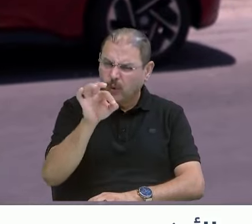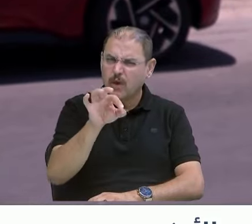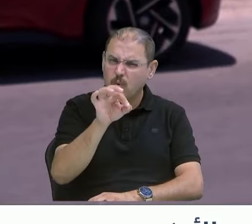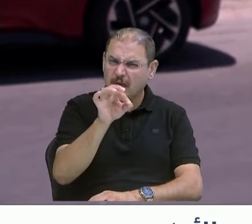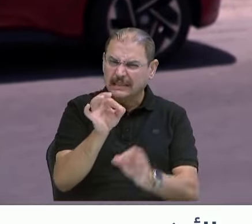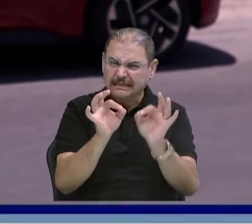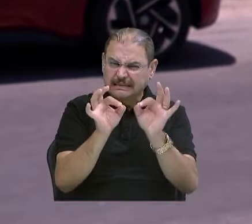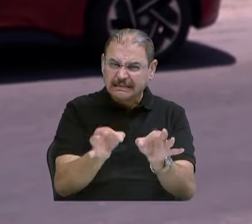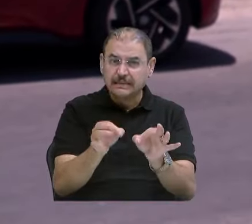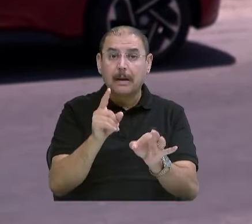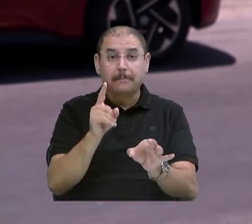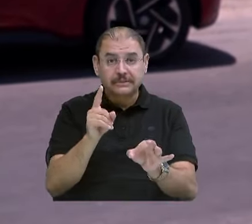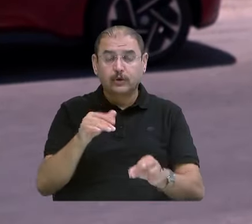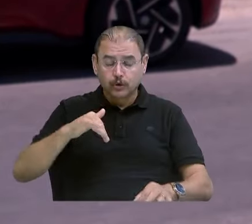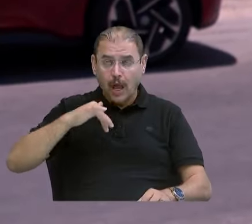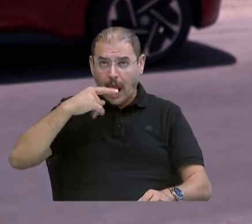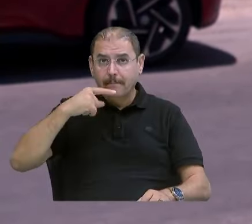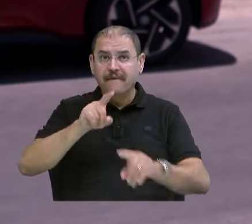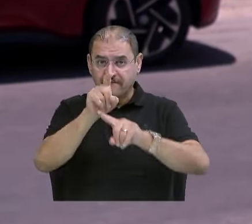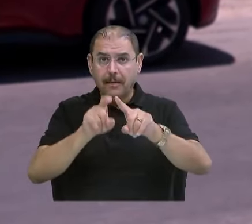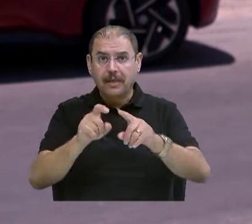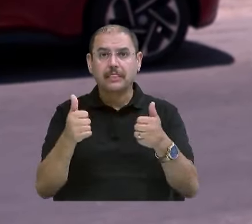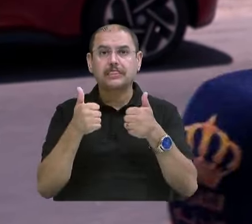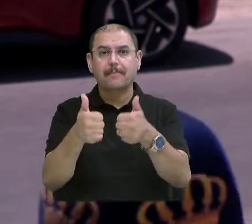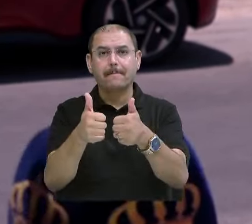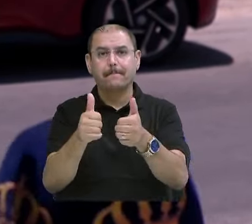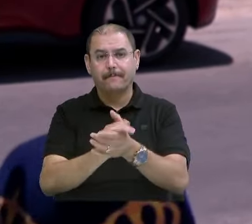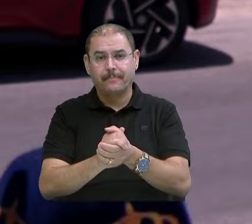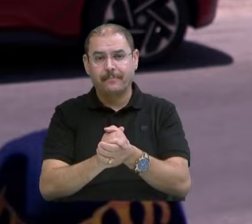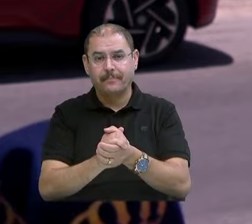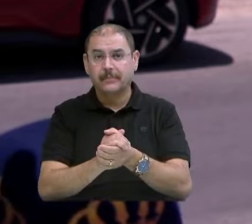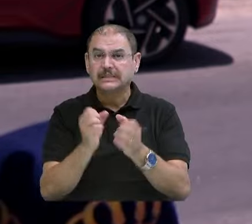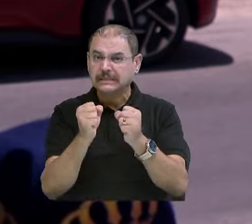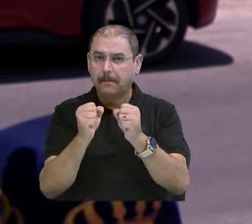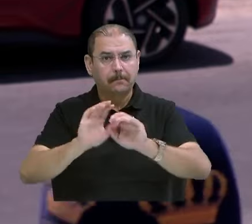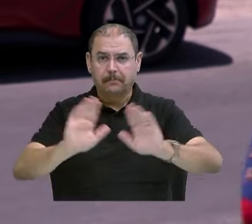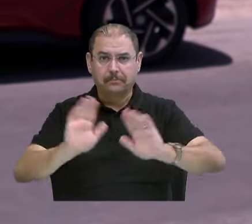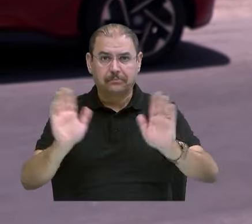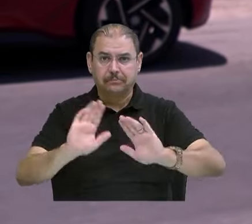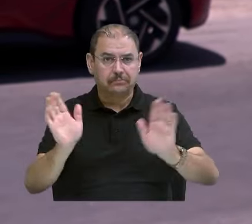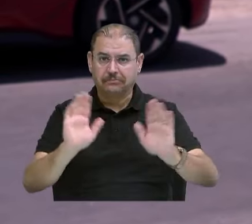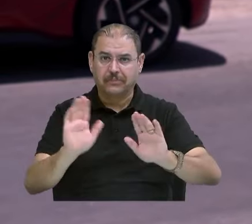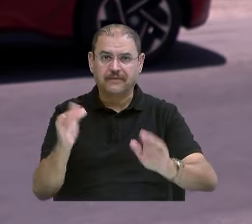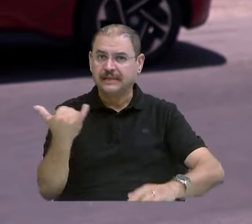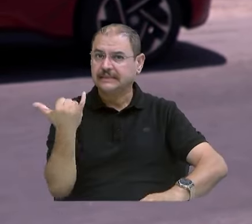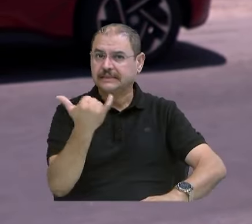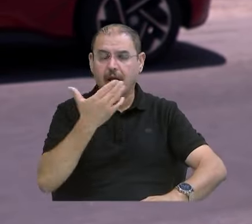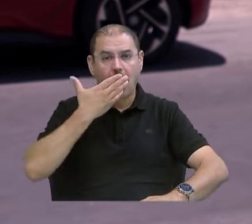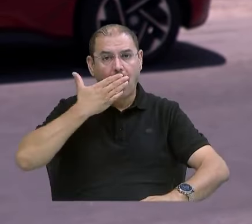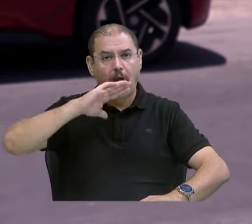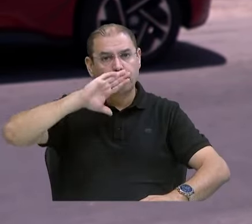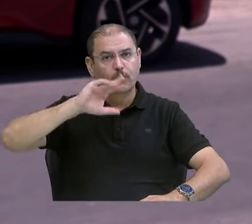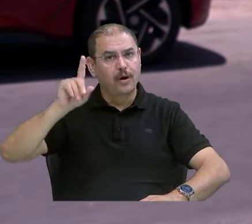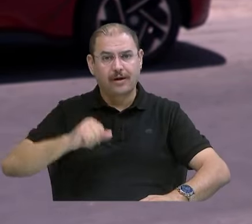دقيقين بس يعني بالمجمل انه سهل عادي بينحل يعني ما في اي صعوبه مبحث الجغرافي اليوم لا لا الحمد لله ما في اي